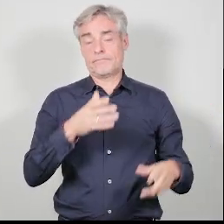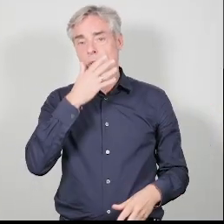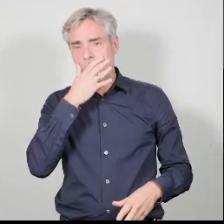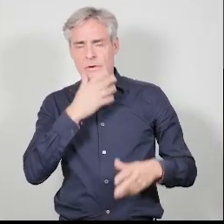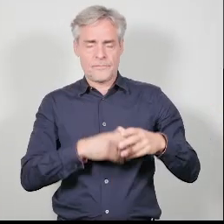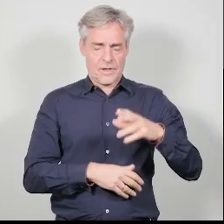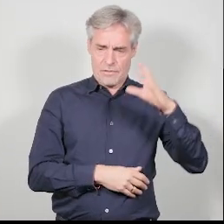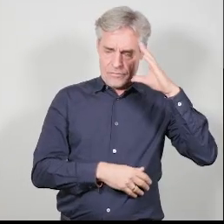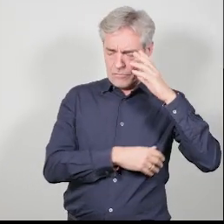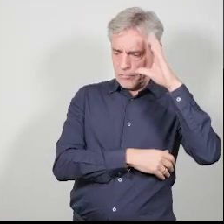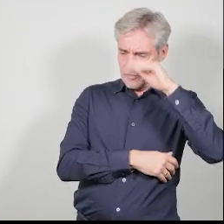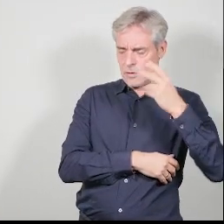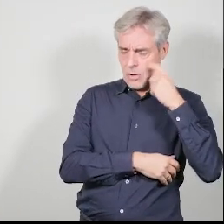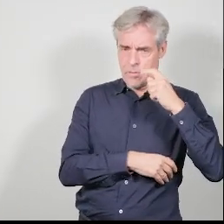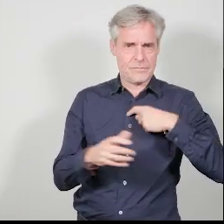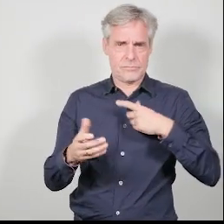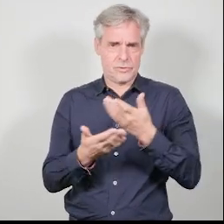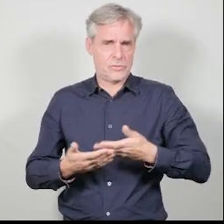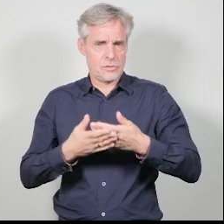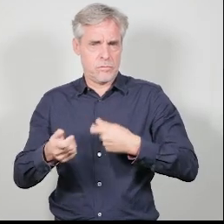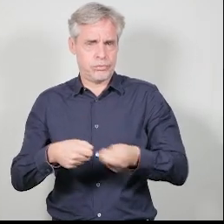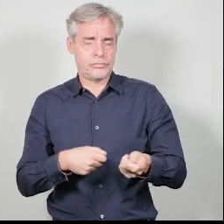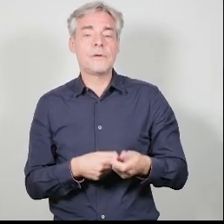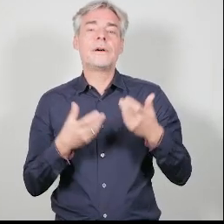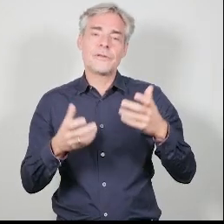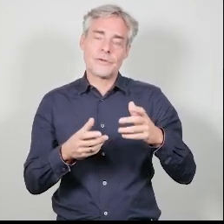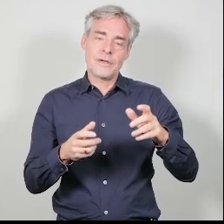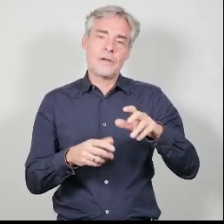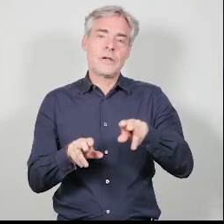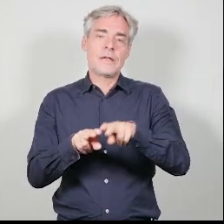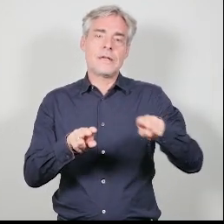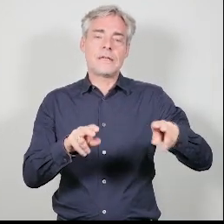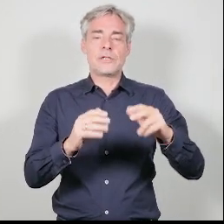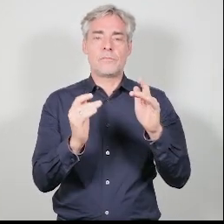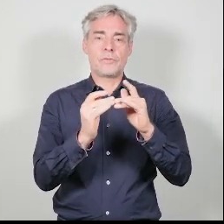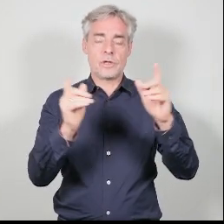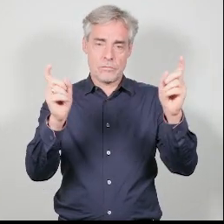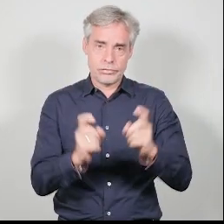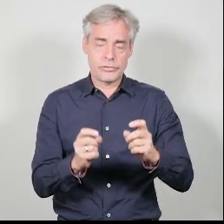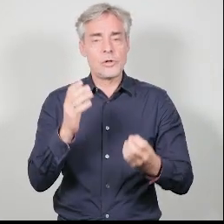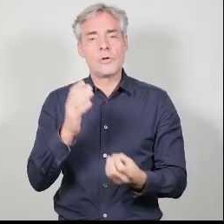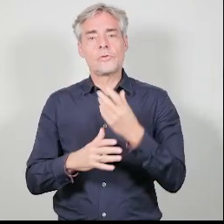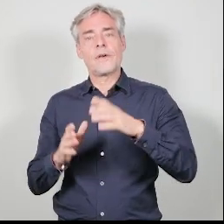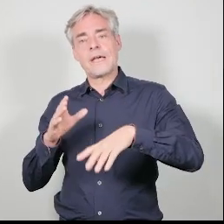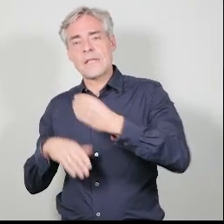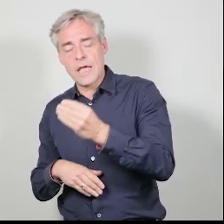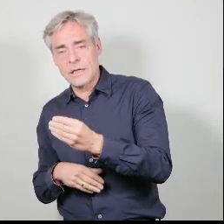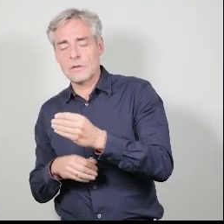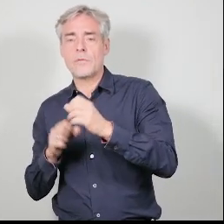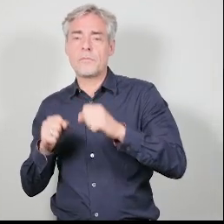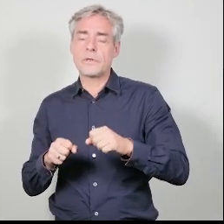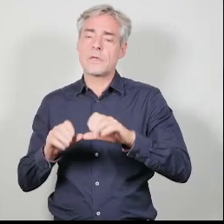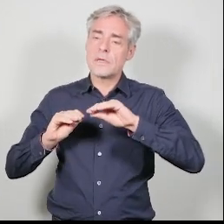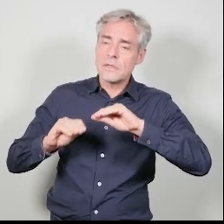les professionnels vont se rendre compte que ce n'est pas adapté. Donc, en fait, ils vont réduire le nombre de lits, ils vont ouvrir un externat, ils vont